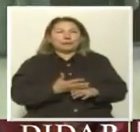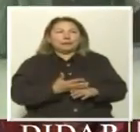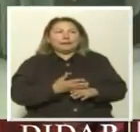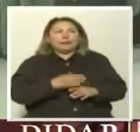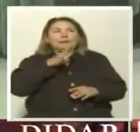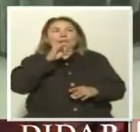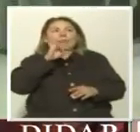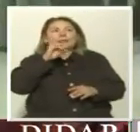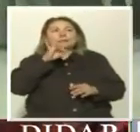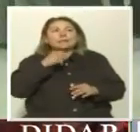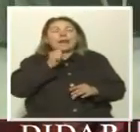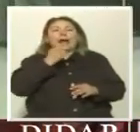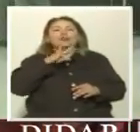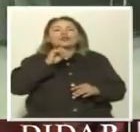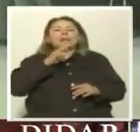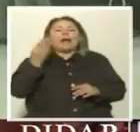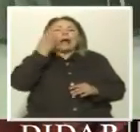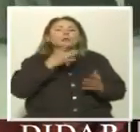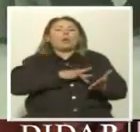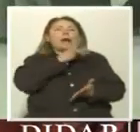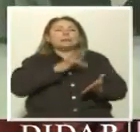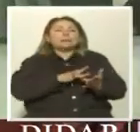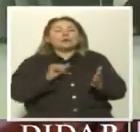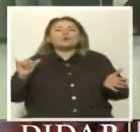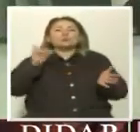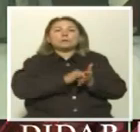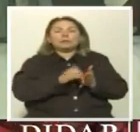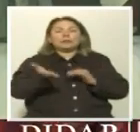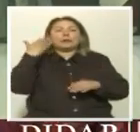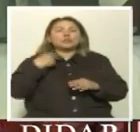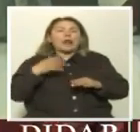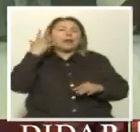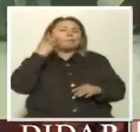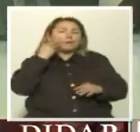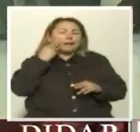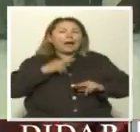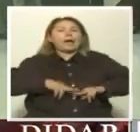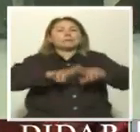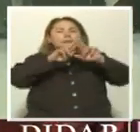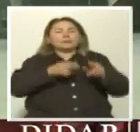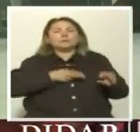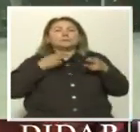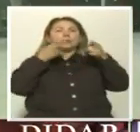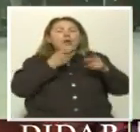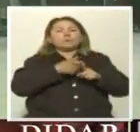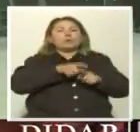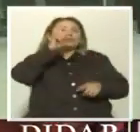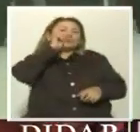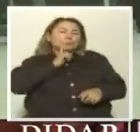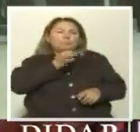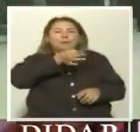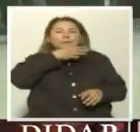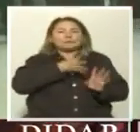Флайарыстан авиакомпаниясы Айжан терминалдарын Ақтау қаласына қойып жатыр. Алдында Алматы, Астанада өткен болатынбыз. Өте ұнады, өте ыңғайлы,